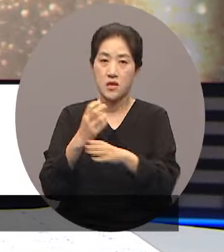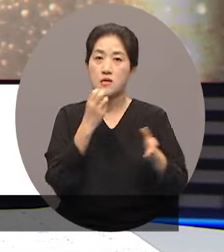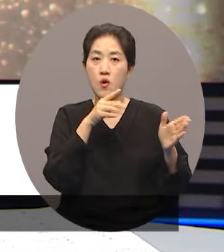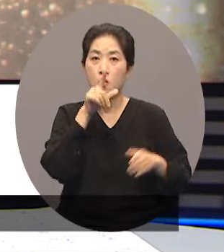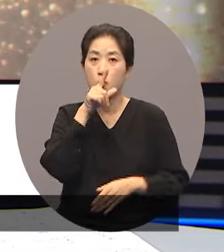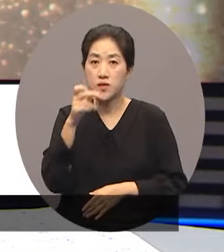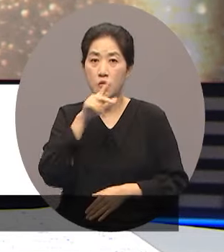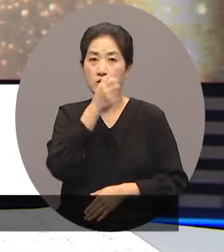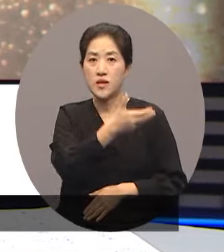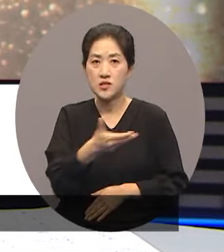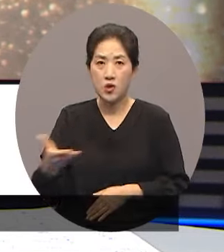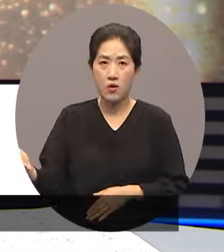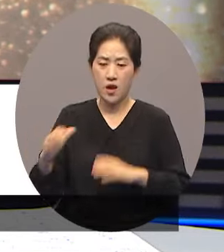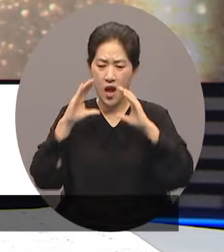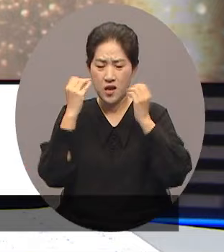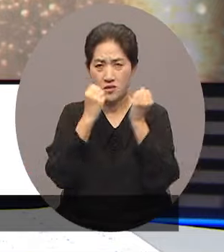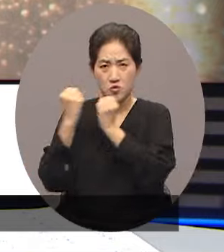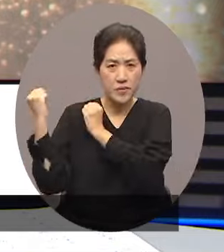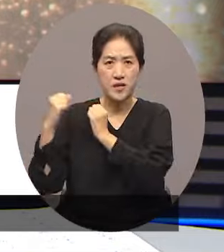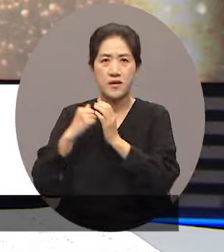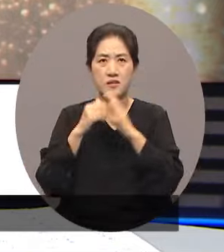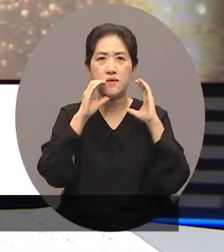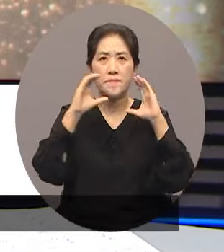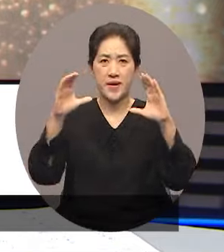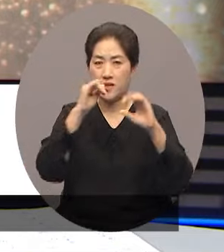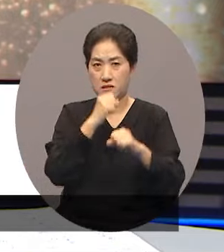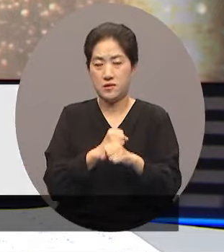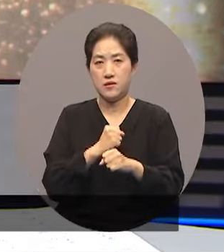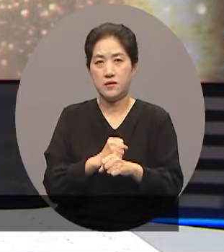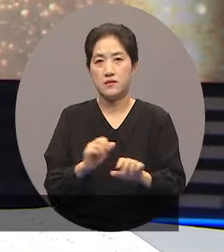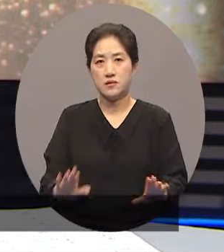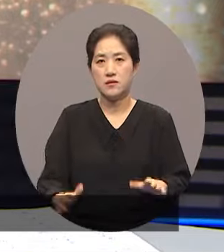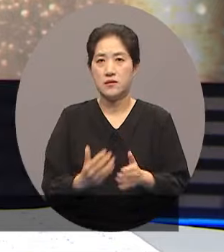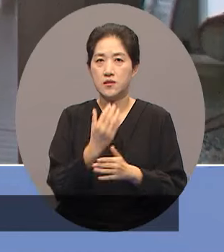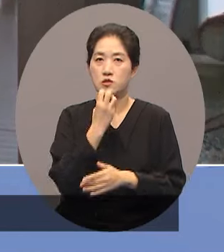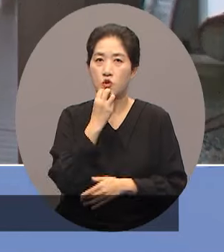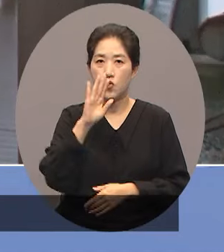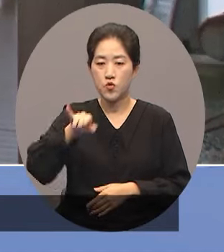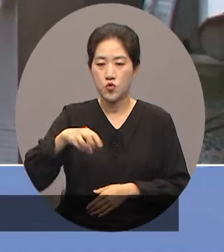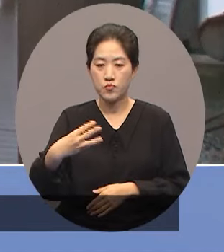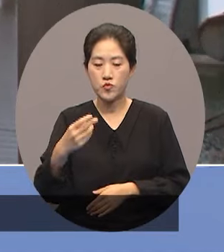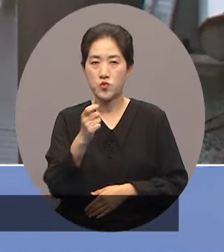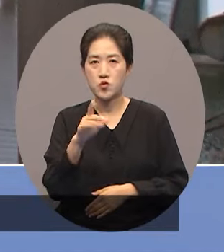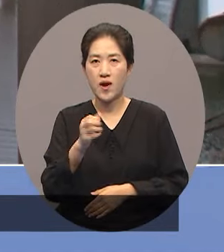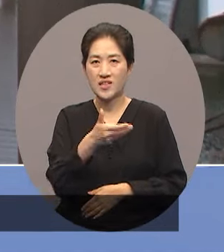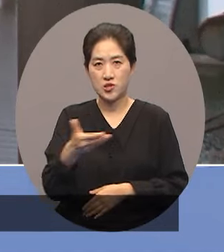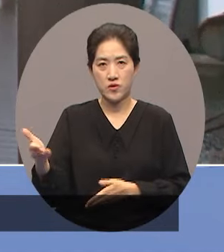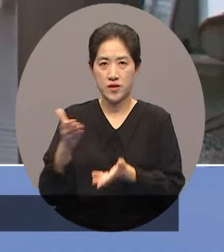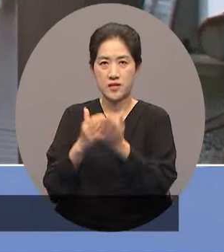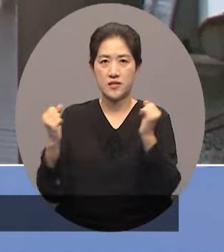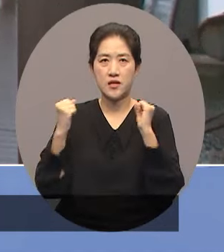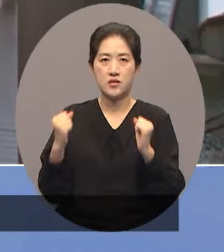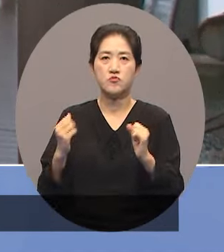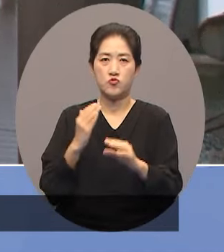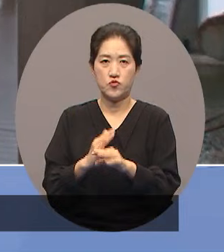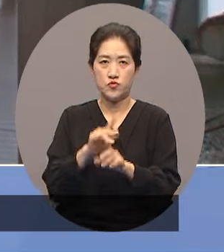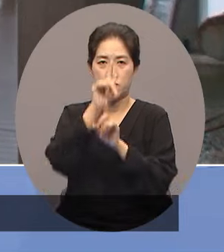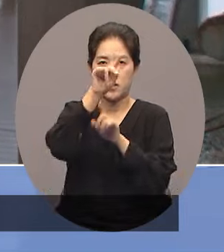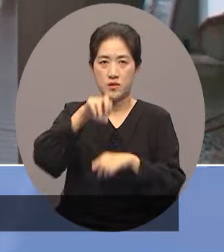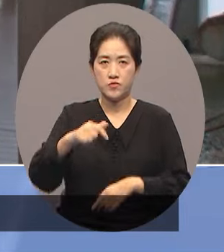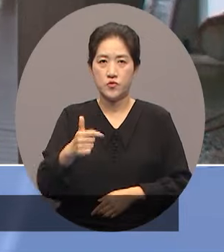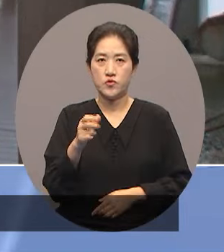경기도 오산천은 주민 대피령이 내려졌습니다. 서울 불광천에 나가 있는 취재기자 연결해 보겠습니다. 이문현